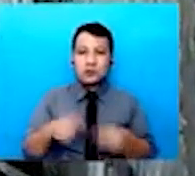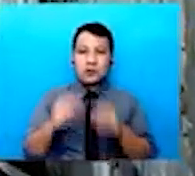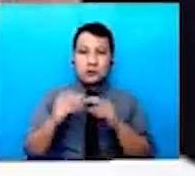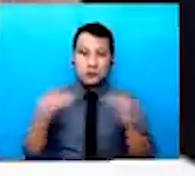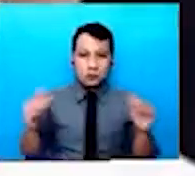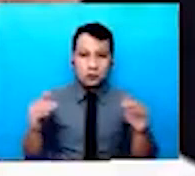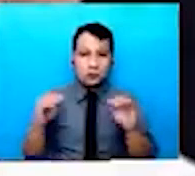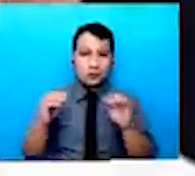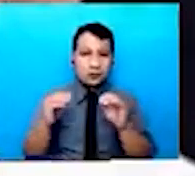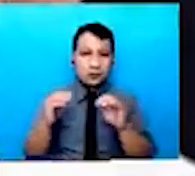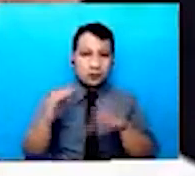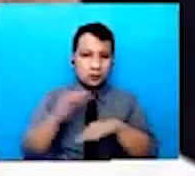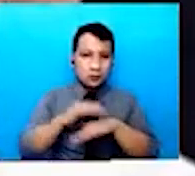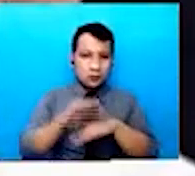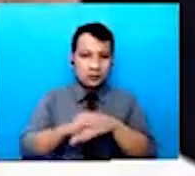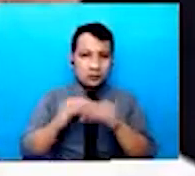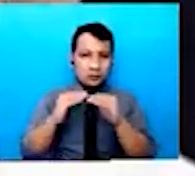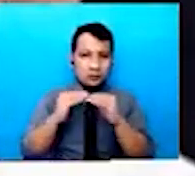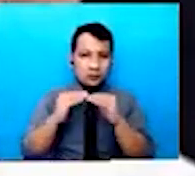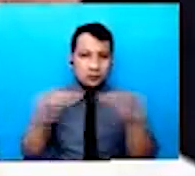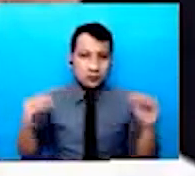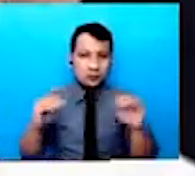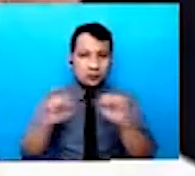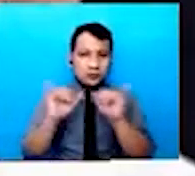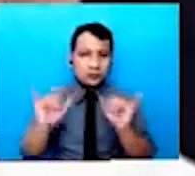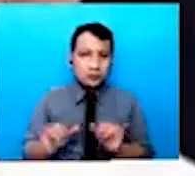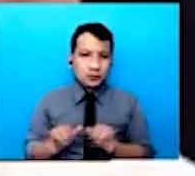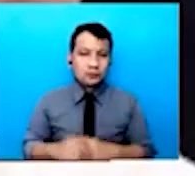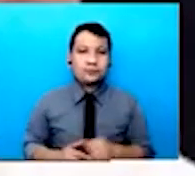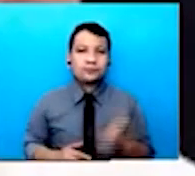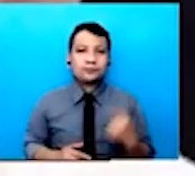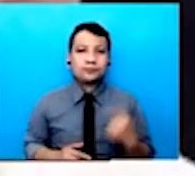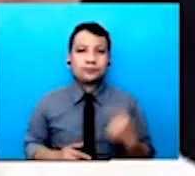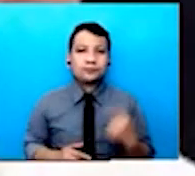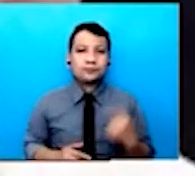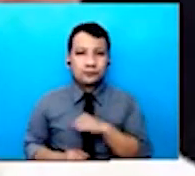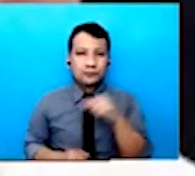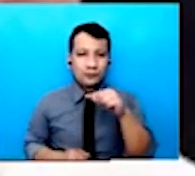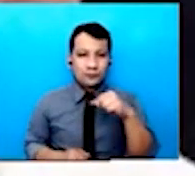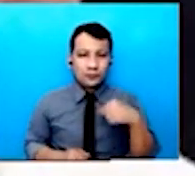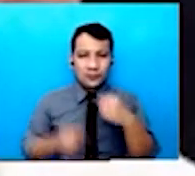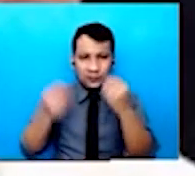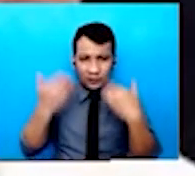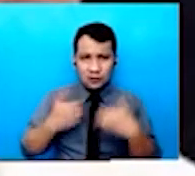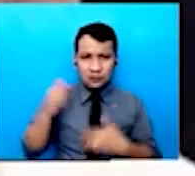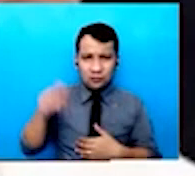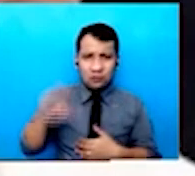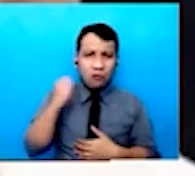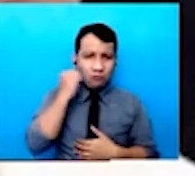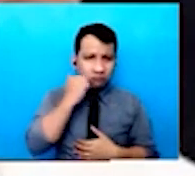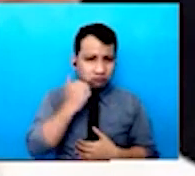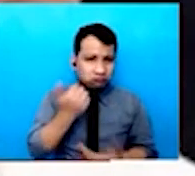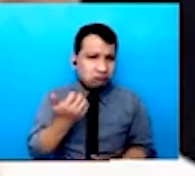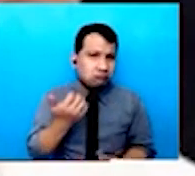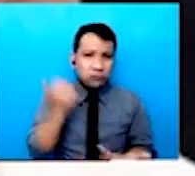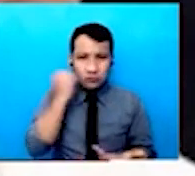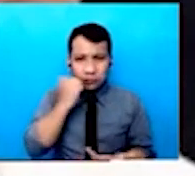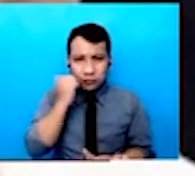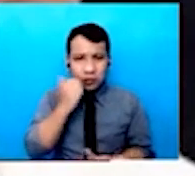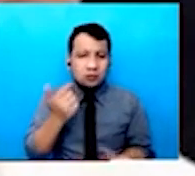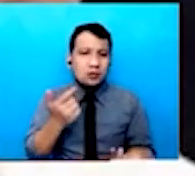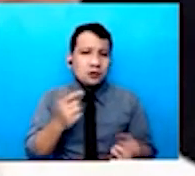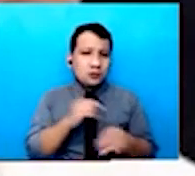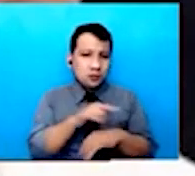system. That has always been our position na kailangan pag, well of course, it always affects the